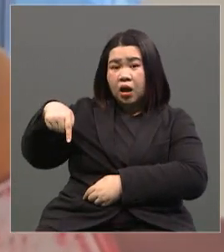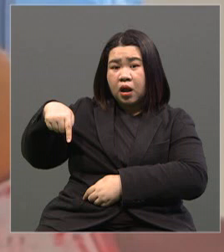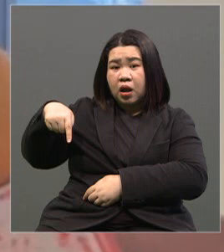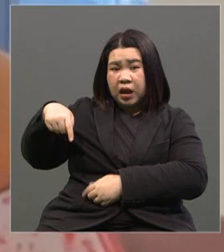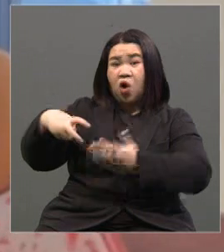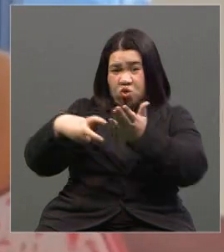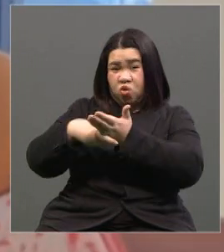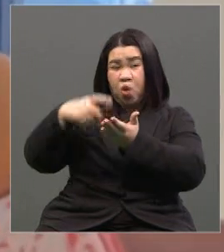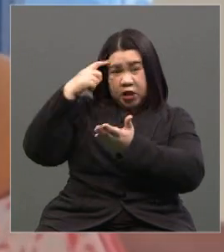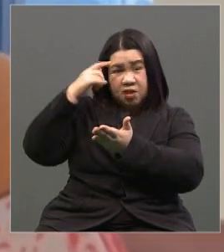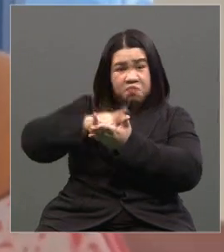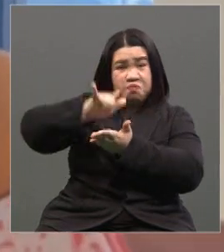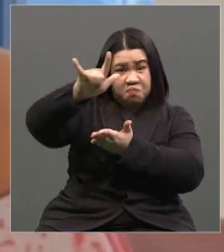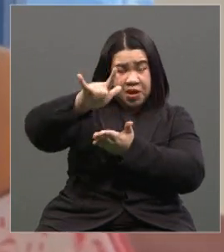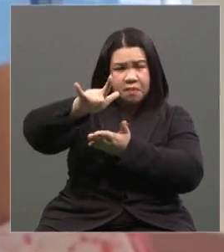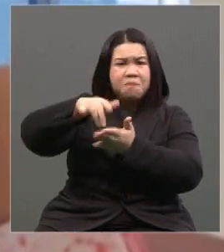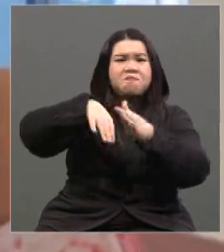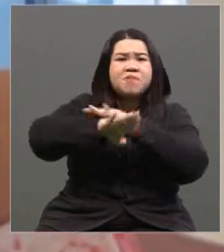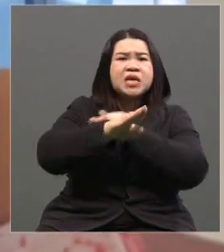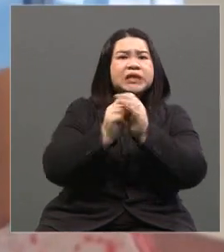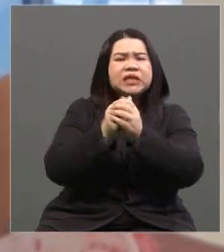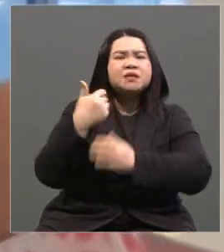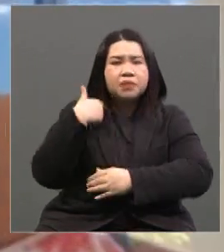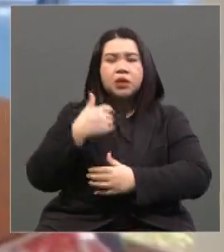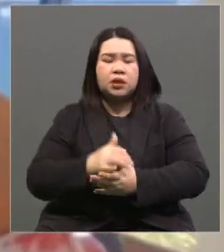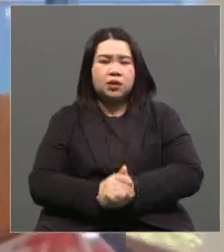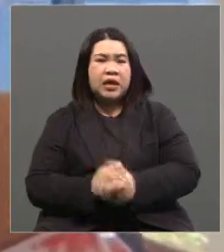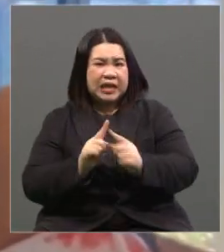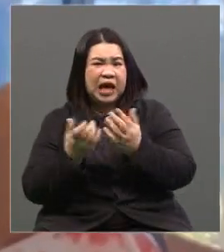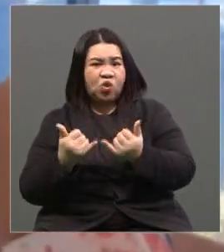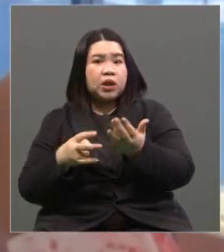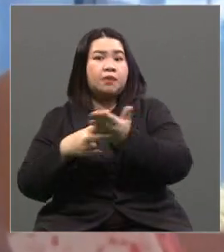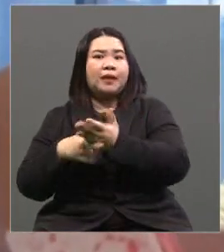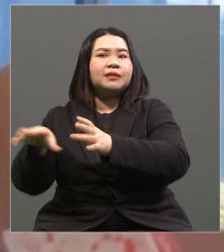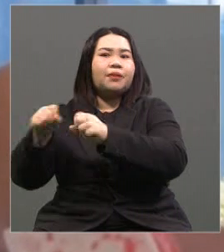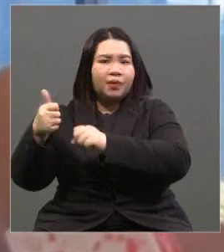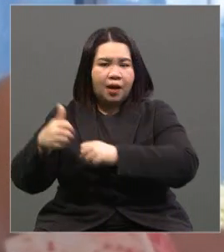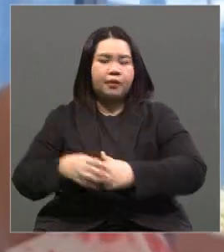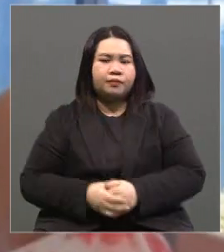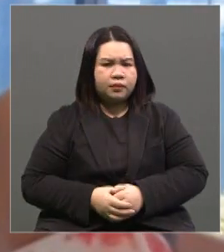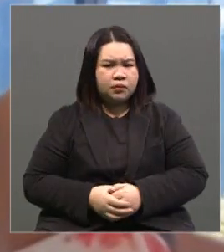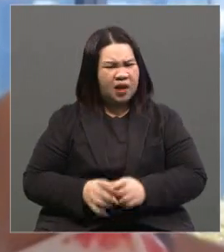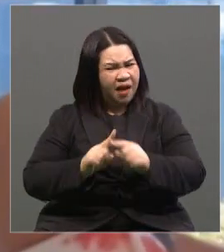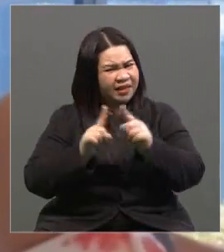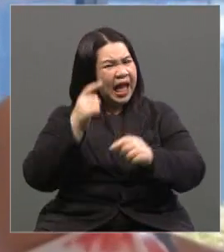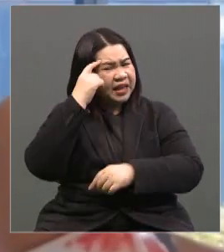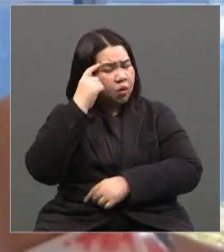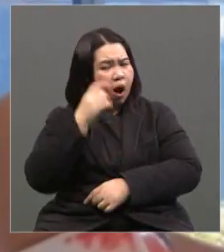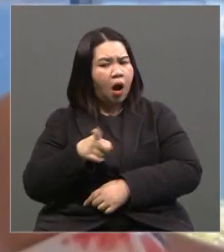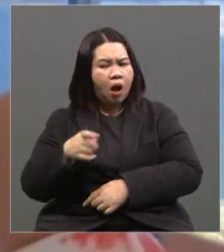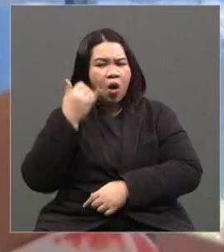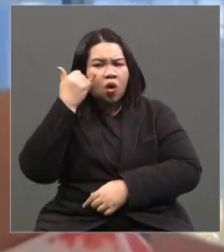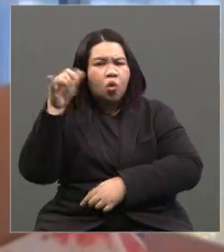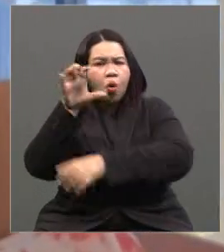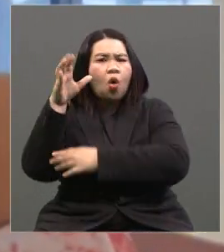ซื้อตั๋วเพื่อเดินทางตามไปจริงๆต่อสู้กันลำปางนะครับเพราะว่าเรียกเงินแค่ 2.5ล้านบาทเองเพราะอย่าลืม